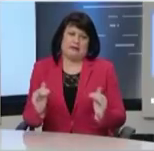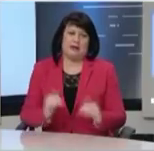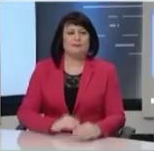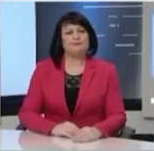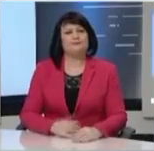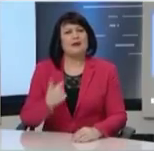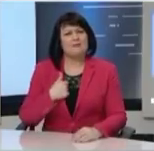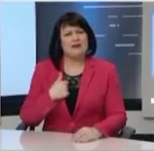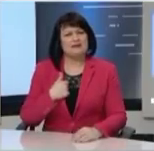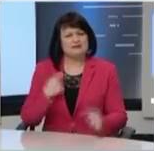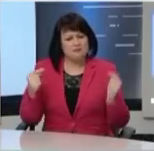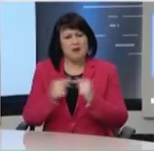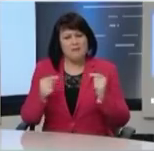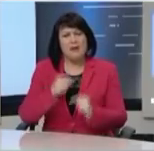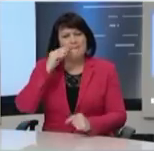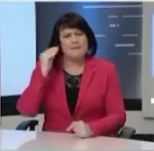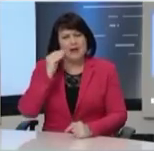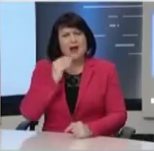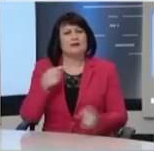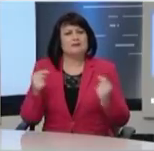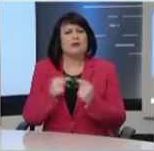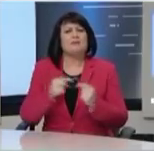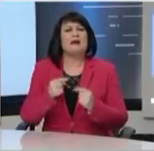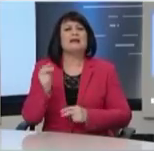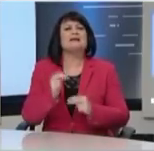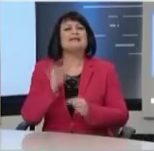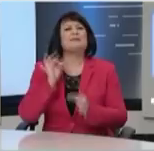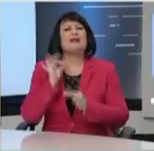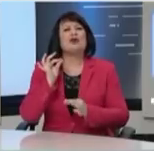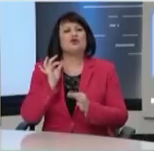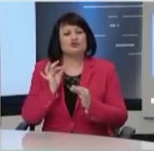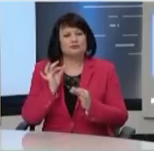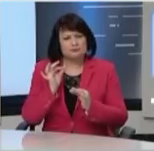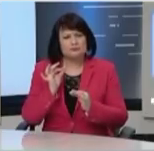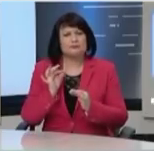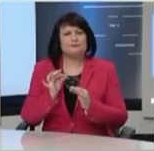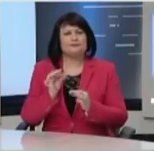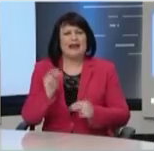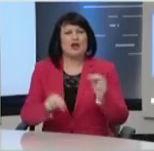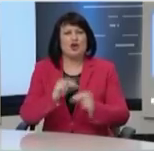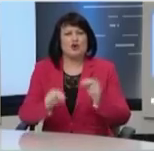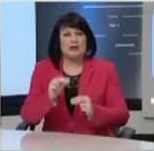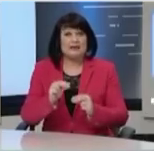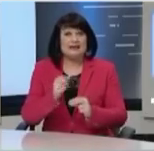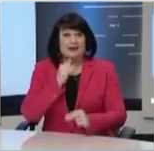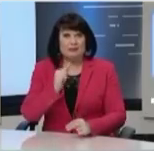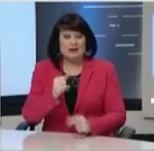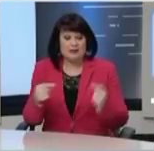Αντιπαρατεθήκαμε δυνατά, είναι αλήθεια, στις εκλογές του Σεπτέμβρη, πάντοτε όμως με πολιτικά